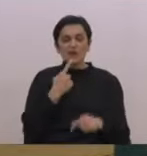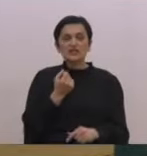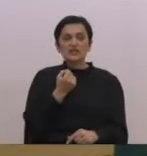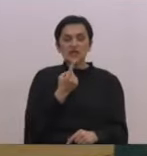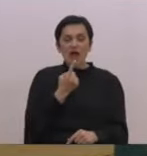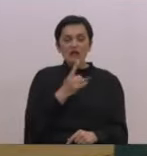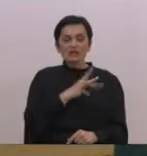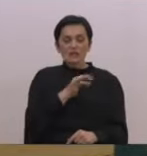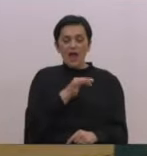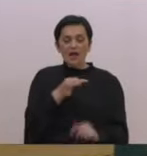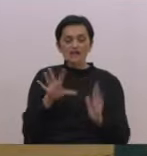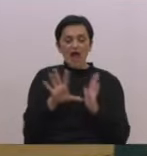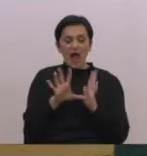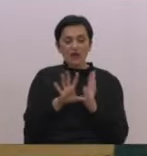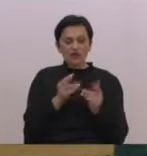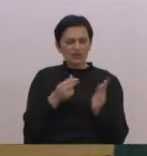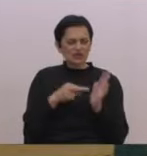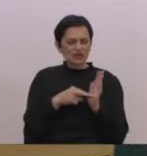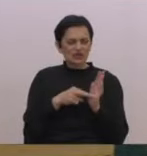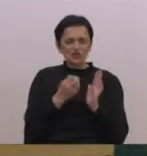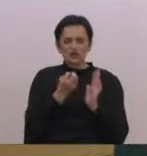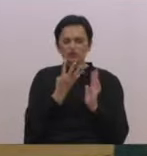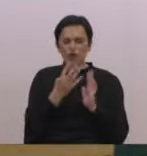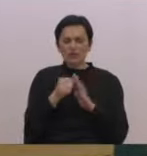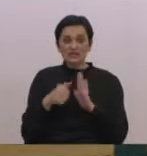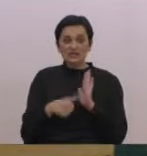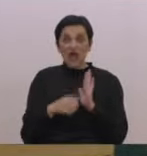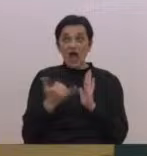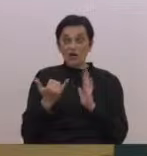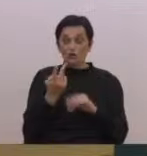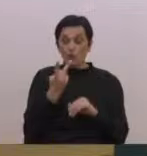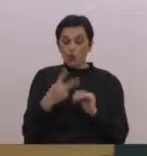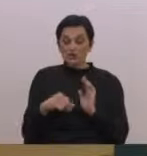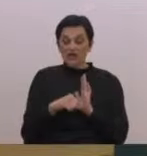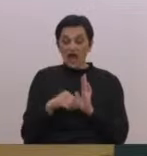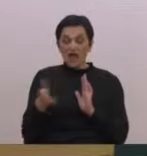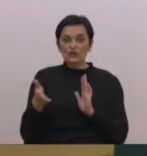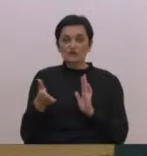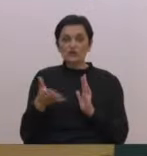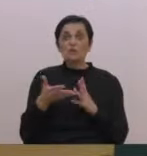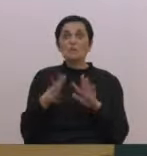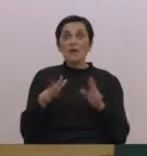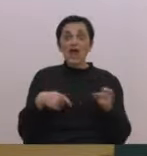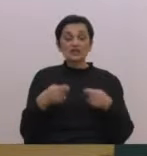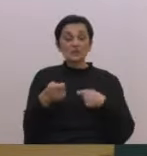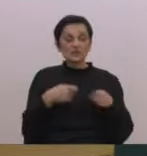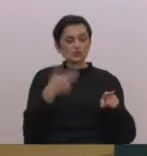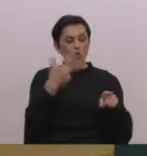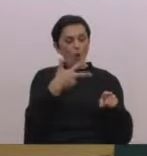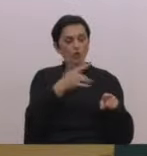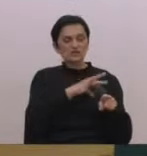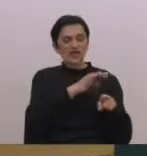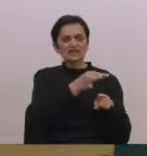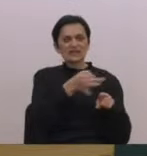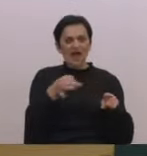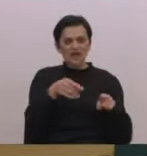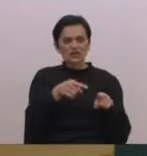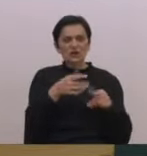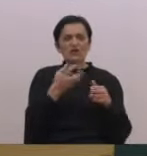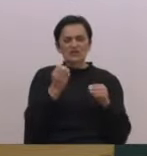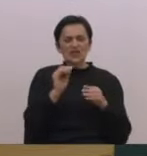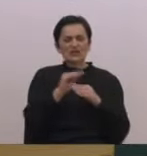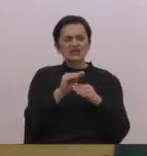ღირდა ელექტროენერგია მაქსიმუმ არ ვიცი 14-16 ღირს 26 მეტიც ბიზნესისთვის 30 თეთრი და კიდე უფრო მეტი რაც მე